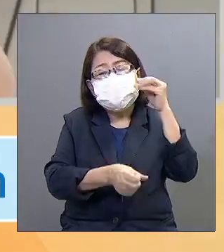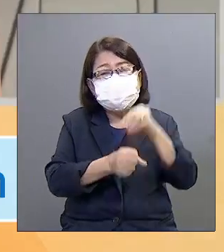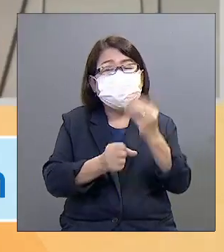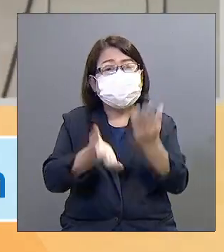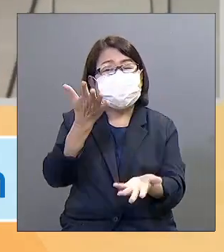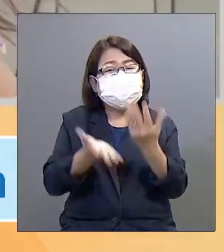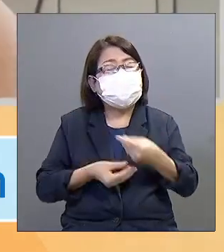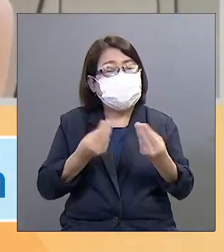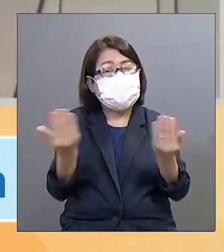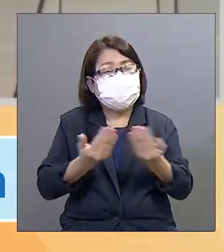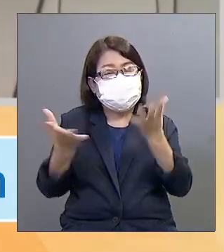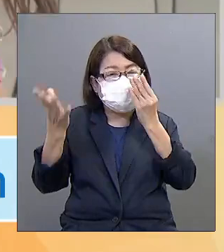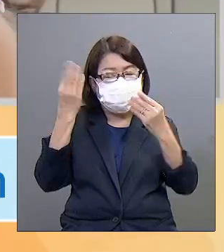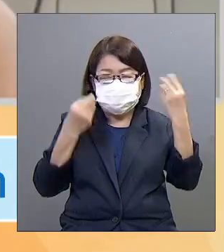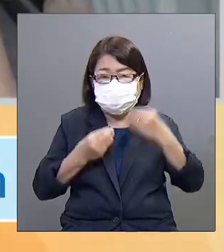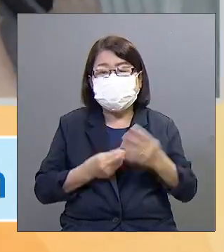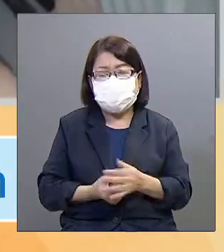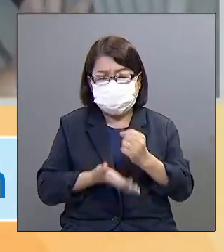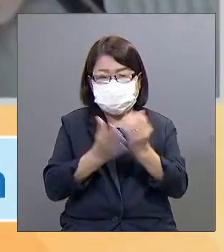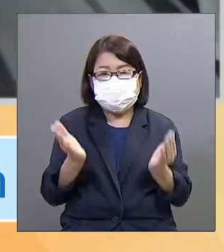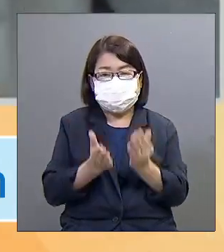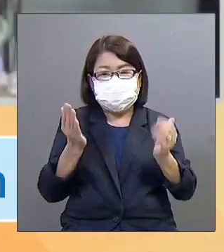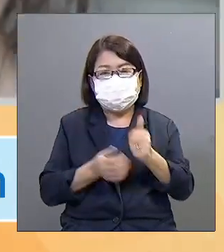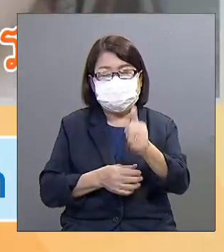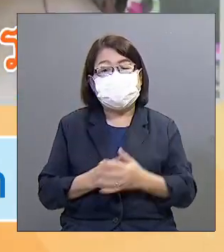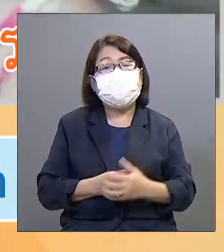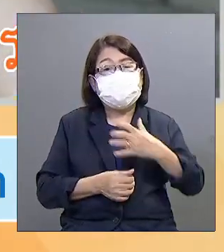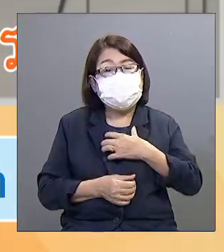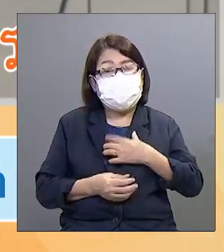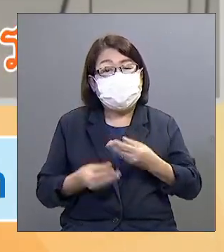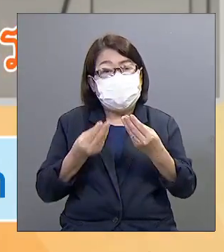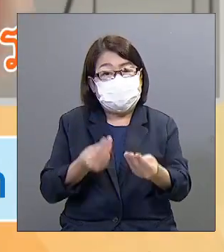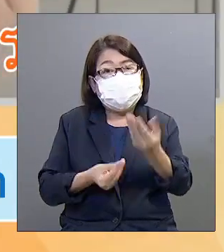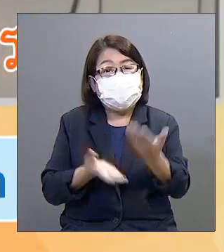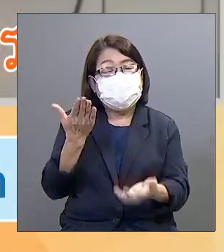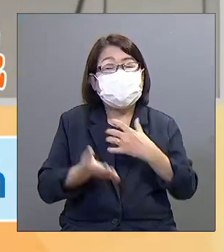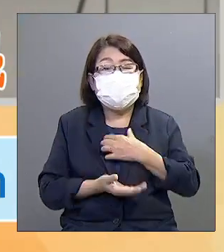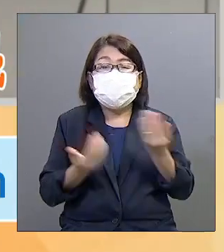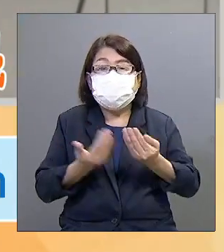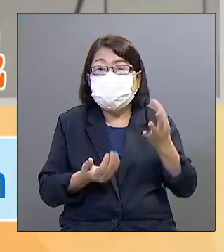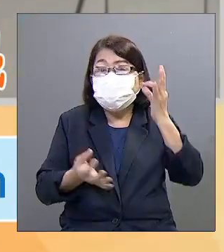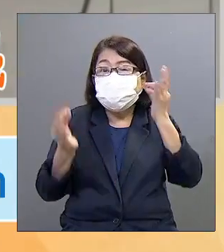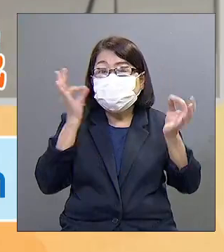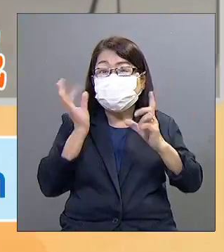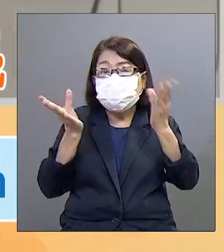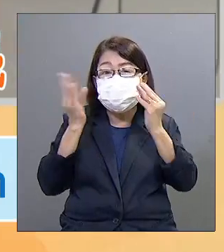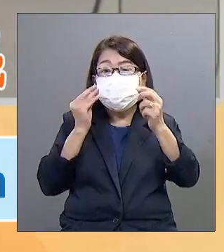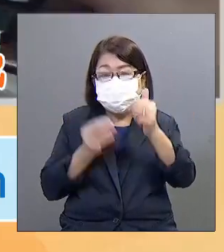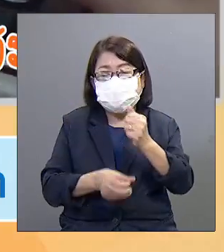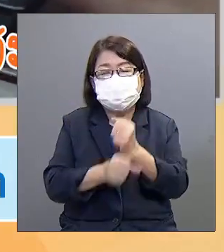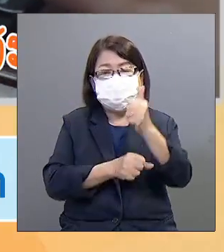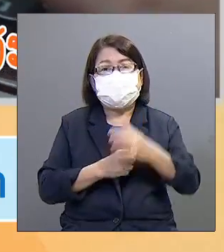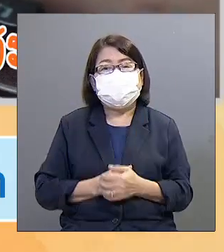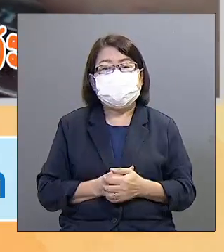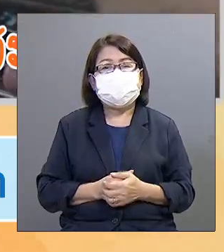อ